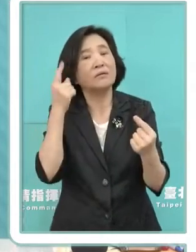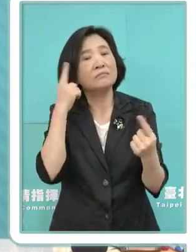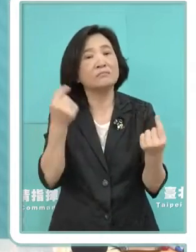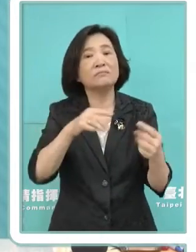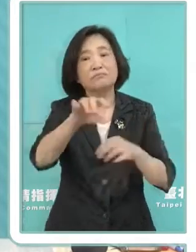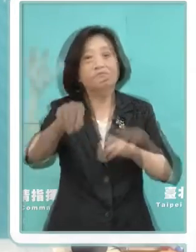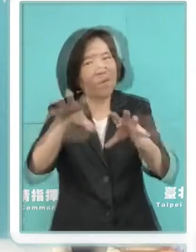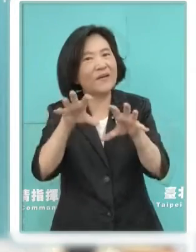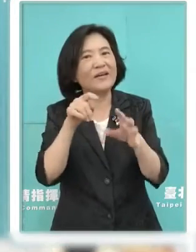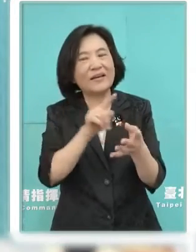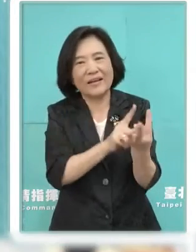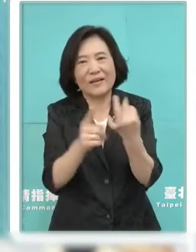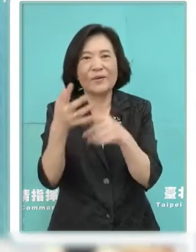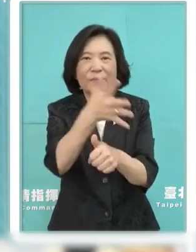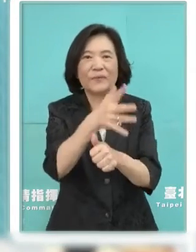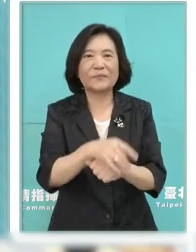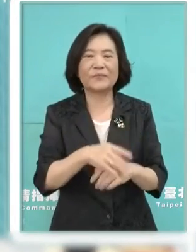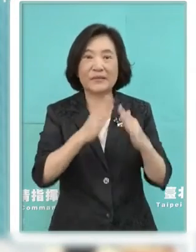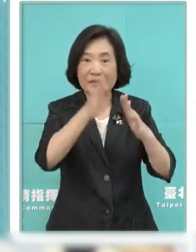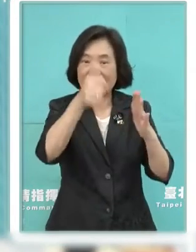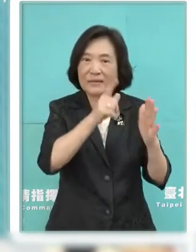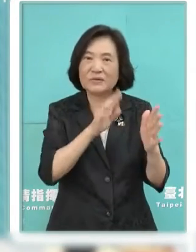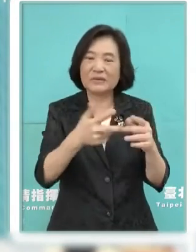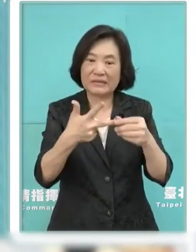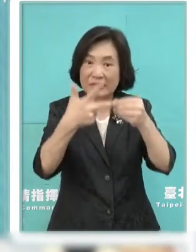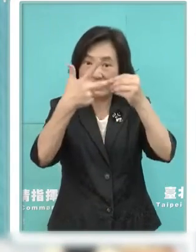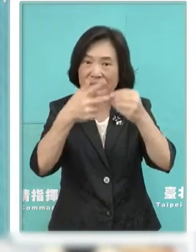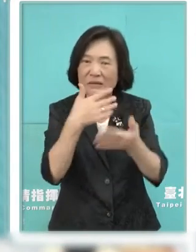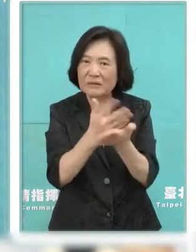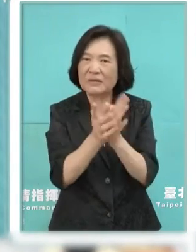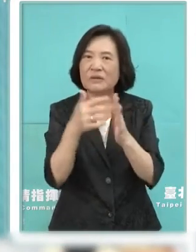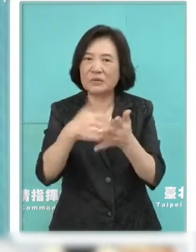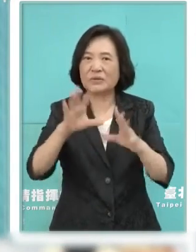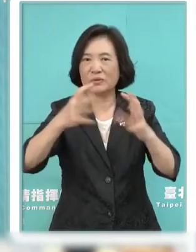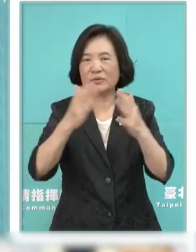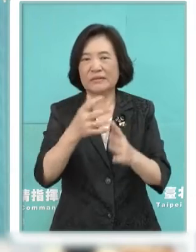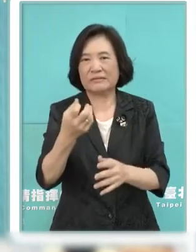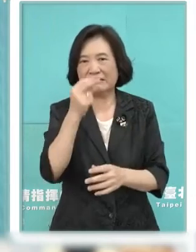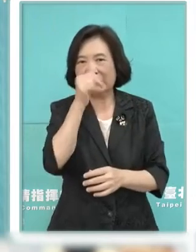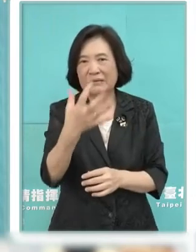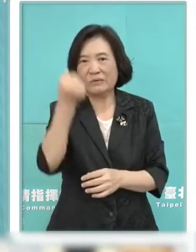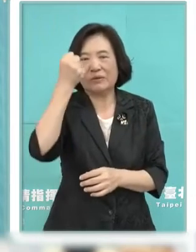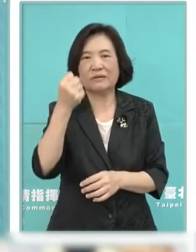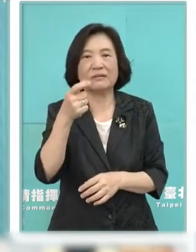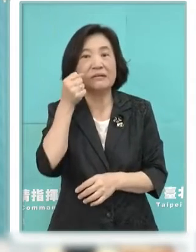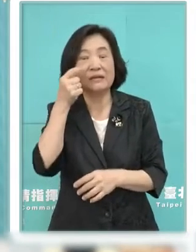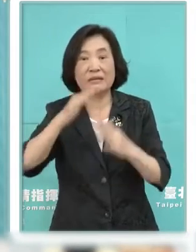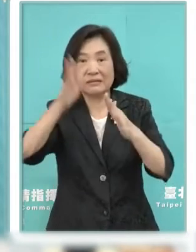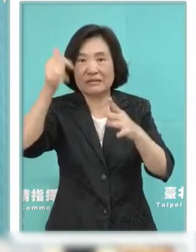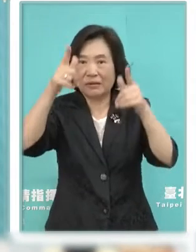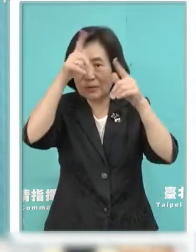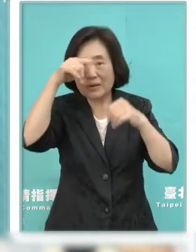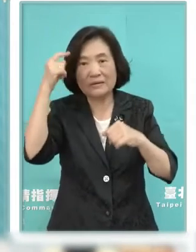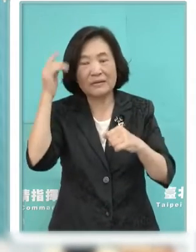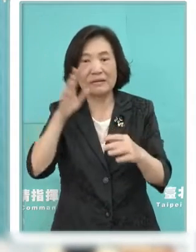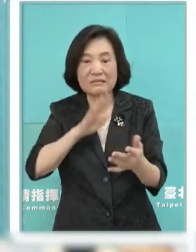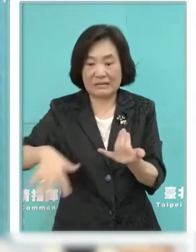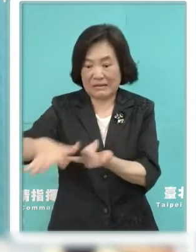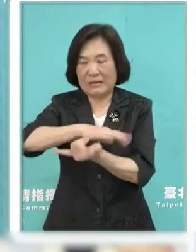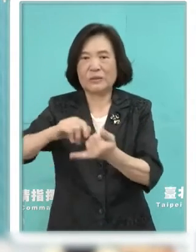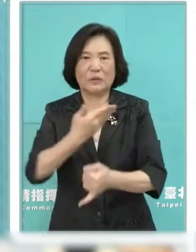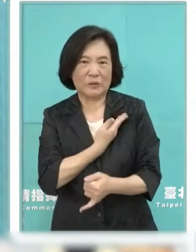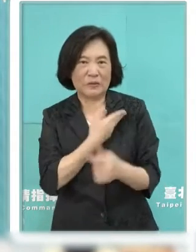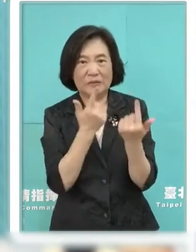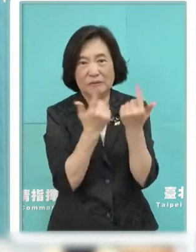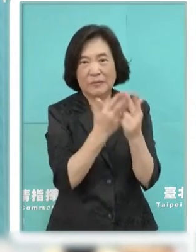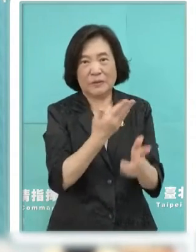这样。 柯市长称，第七类疫苗施打对象是国家特权，引来台南市长黄伟哲痛批全国人民都在忍